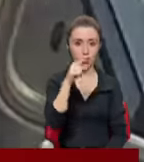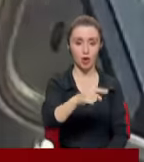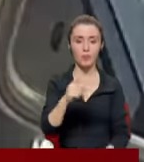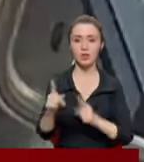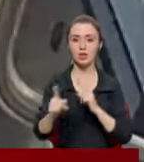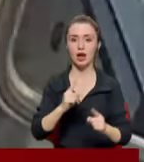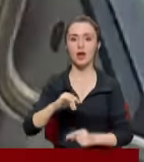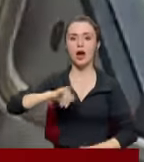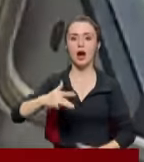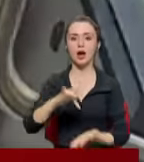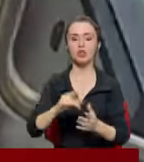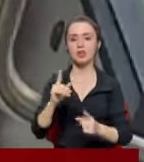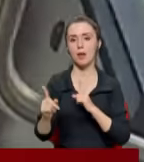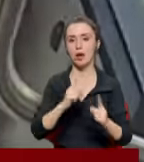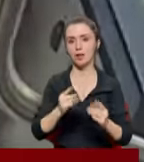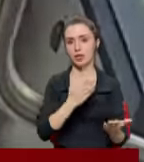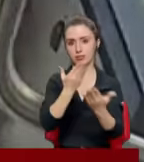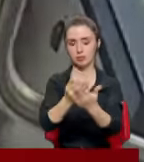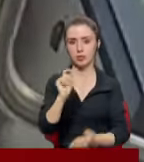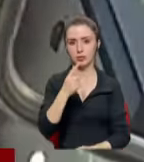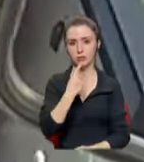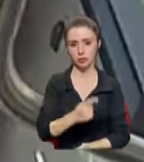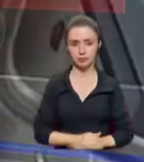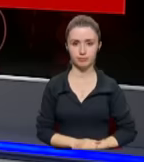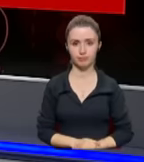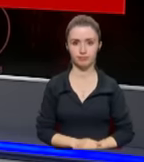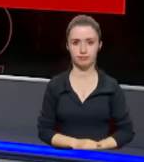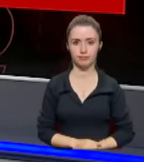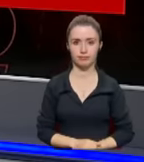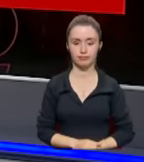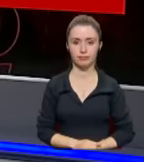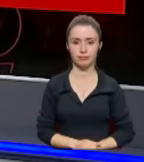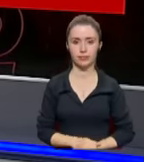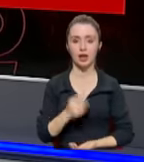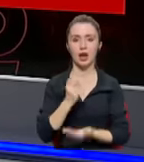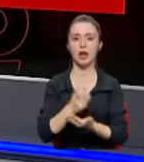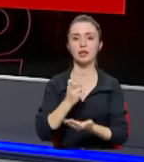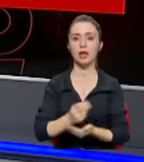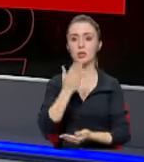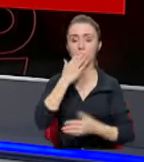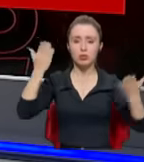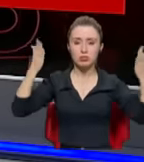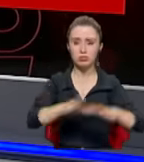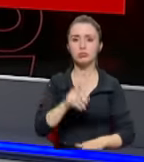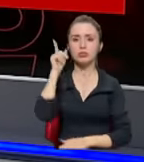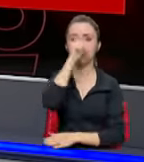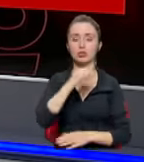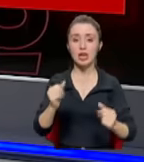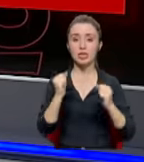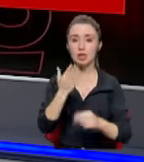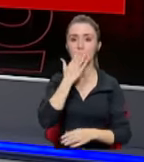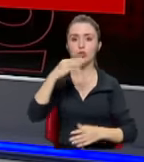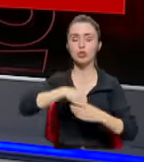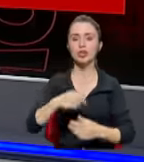davayı Ağır Ceza Mahkemesine taşımaya hazırlanıyor Adıyaman'da yıkılan okullar nedeniyle sağlam okullarda